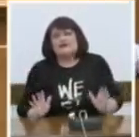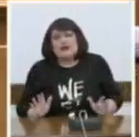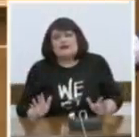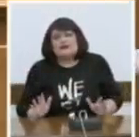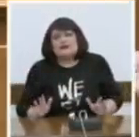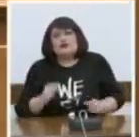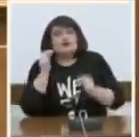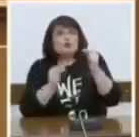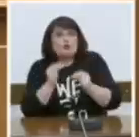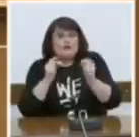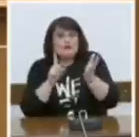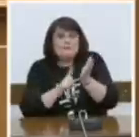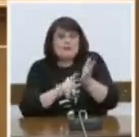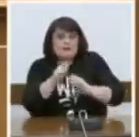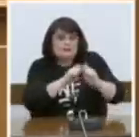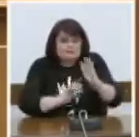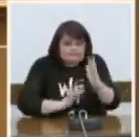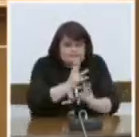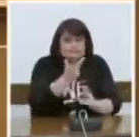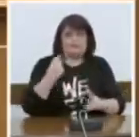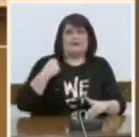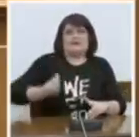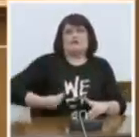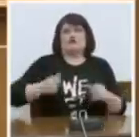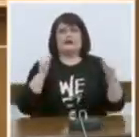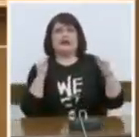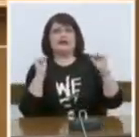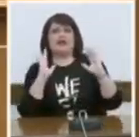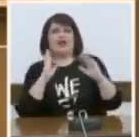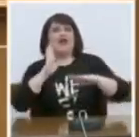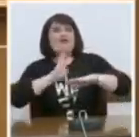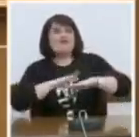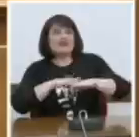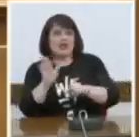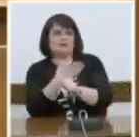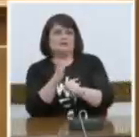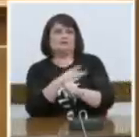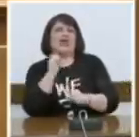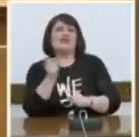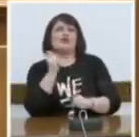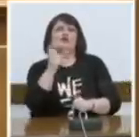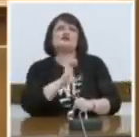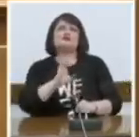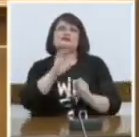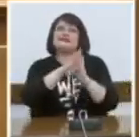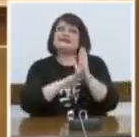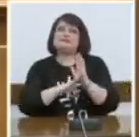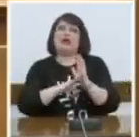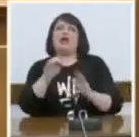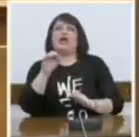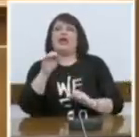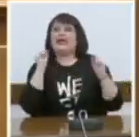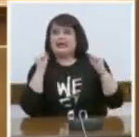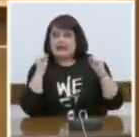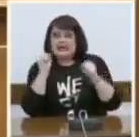πρόβλημα. Έτσι ιδιωτικοποιείται την υγεία. Και είναι γεγονός ότι η Νέα Δημοκρατία έχει ευθύνη για τη διάλυση του συστήματος υγείας. Γιατί θυμήθηκε τώρα την υγεία.